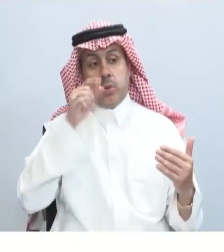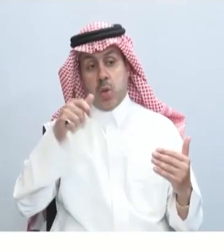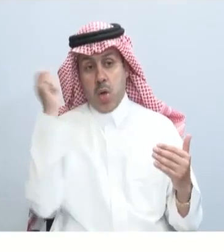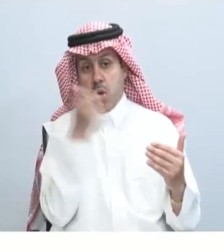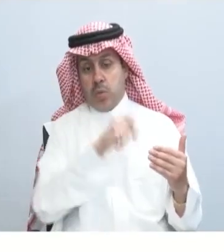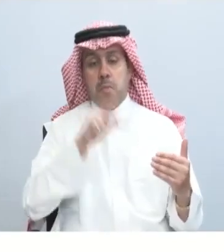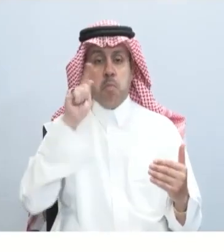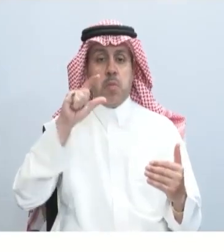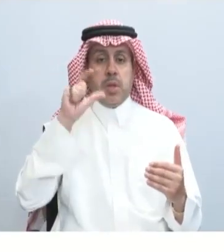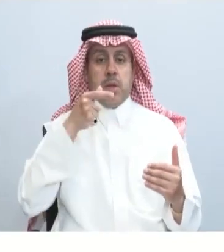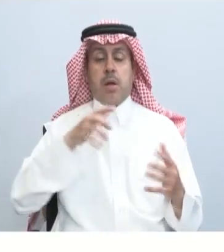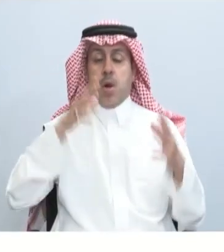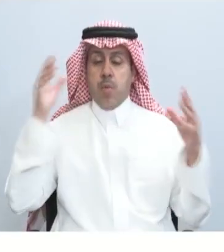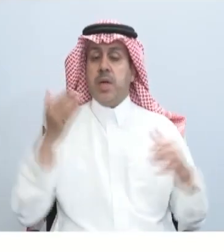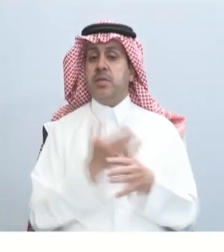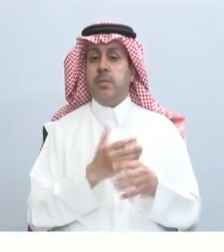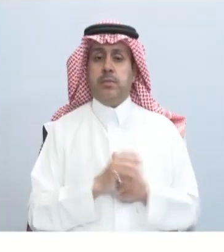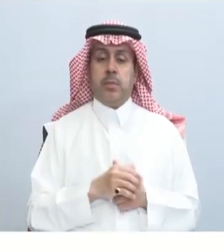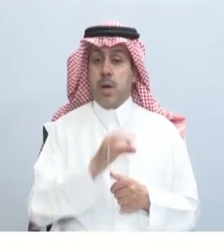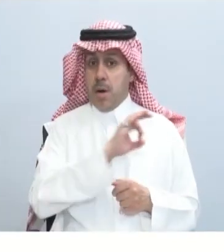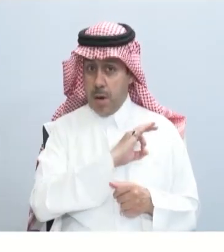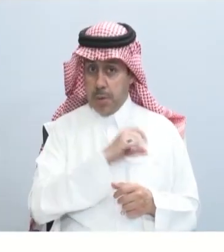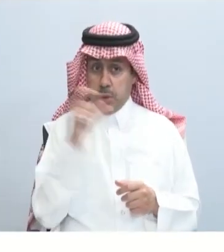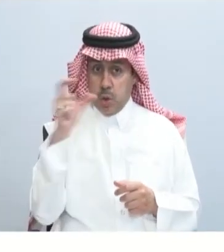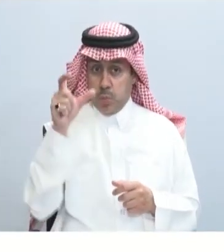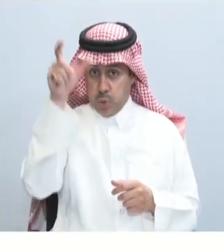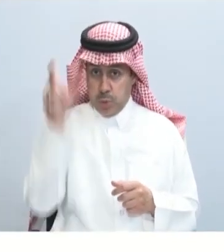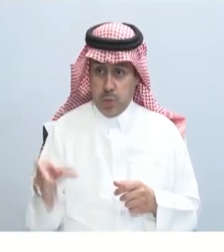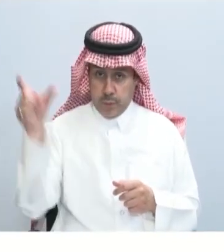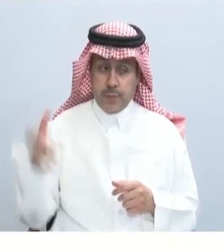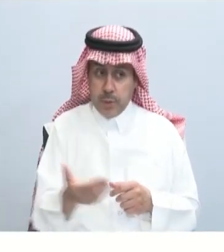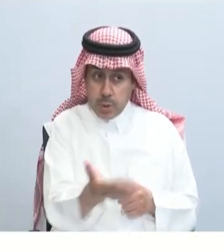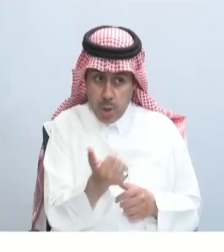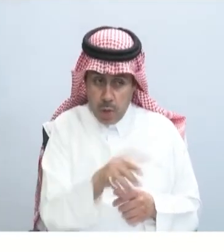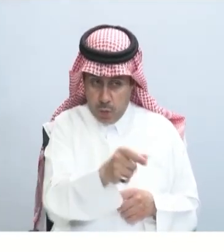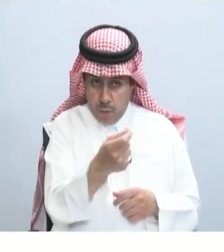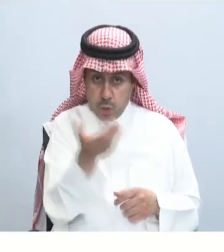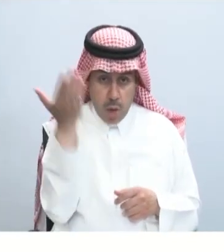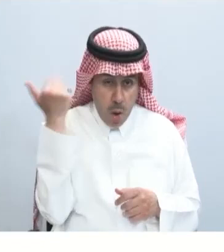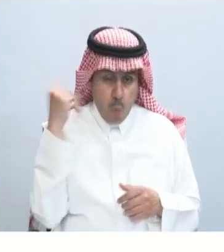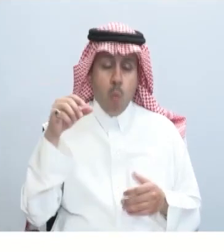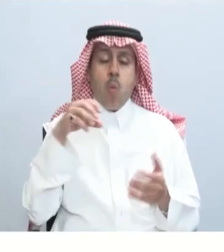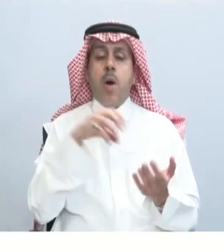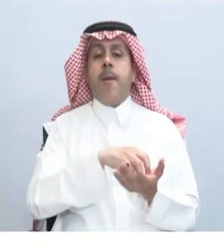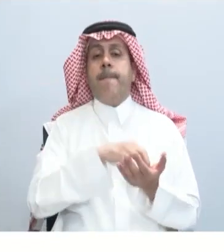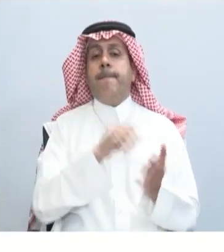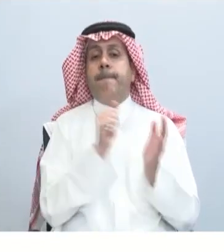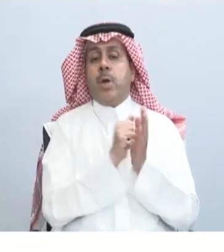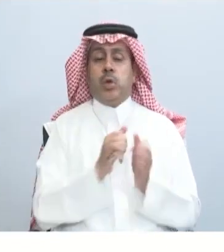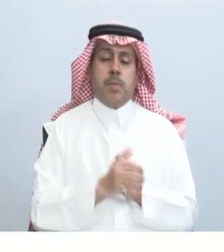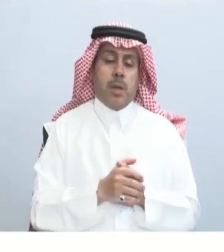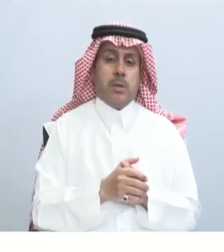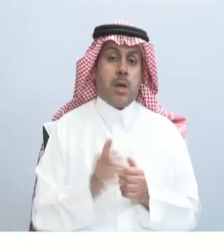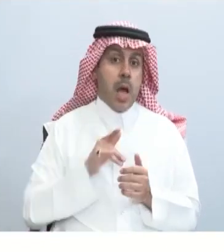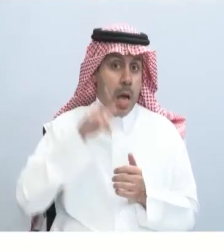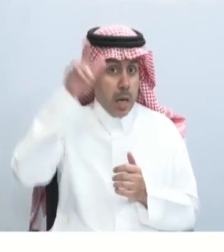الكبرى نعم رغبه المسلمين في استعاده ما استولى عليه مشركو قريش من اموال المسلمين الذين